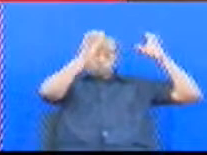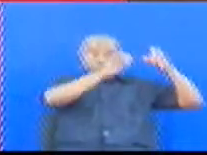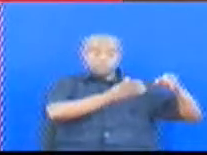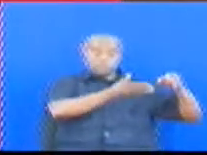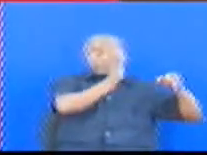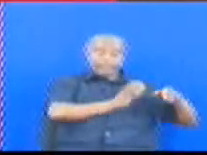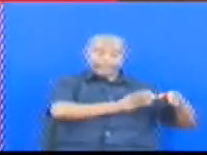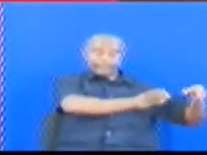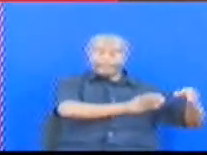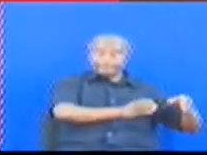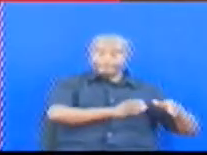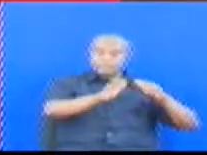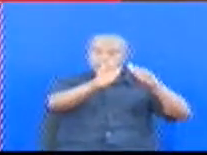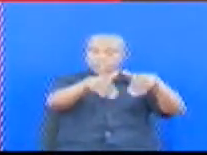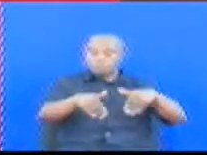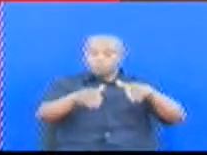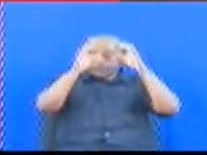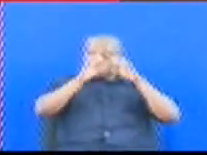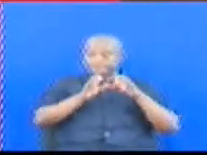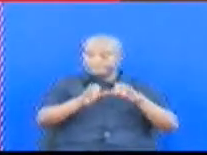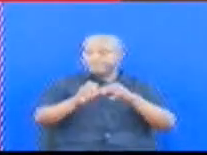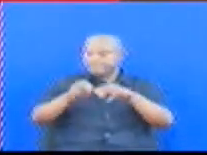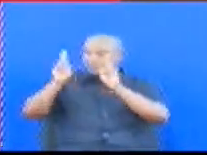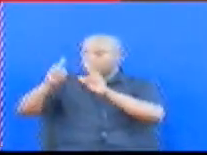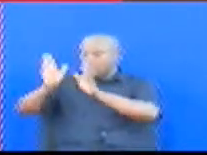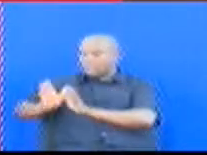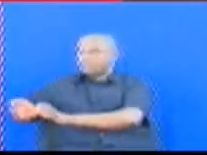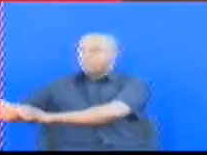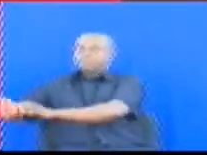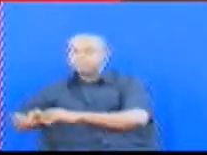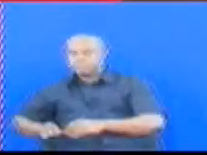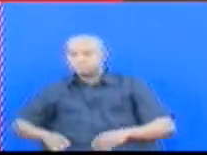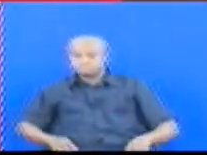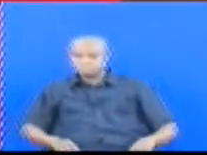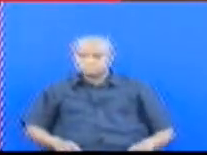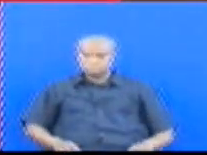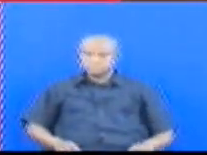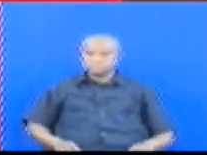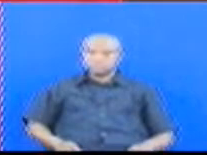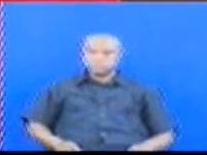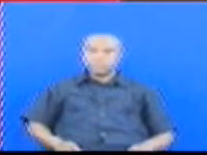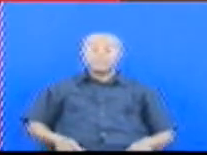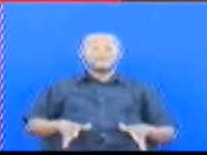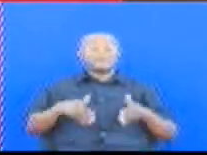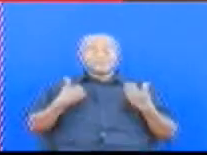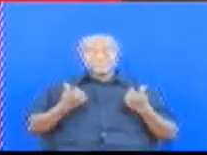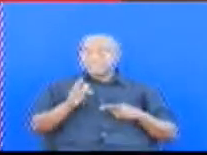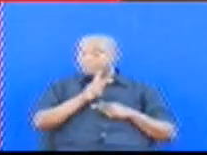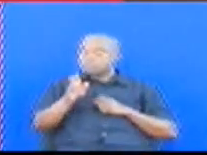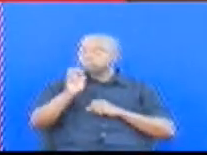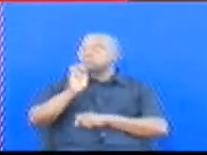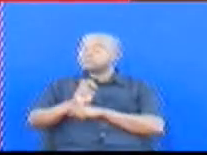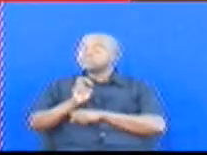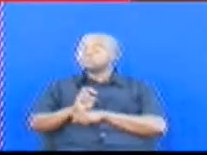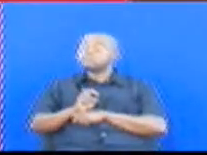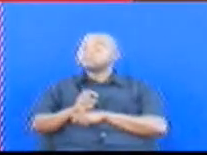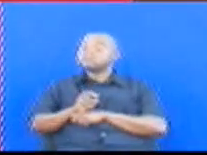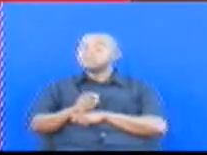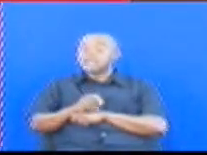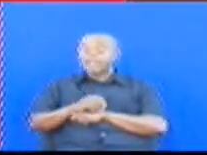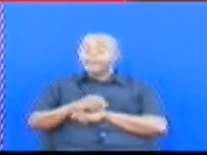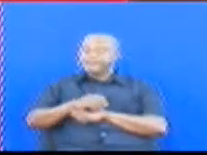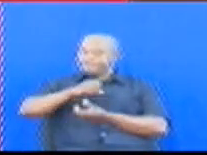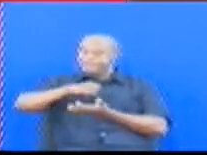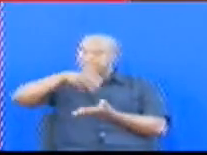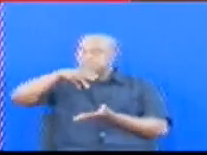muhimili unaojitegemea. Mkuu wa idara, makamishna wanaosimamia maslahi ya wabunge na wafanyakazi ni